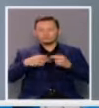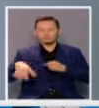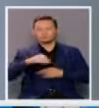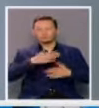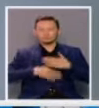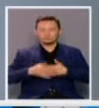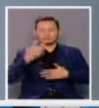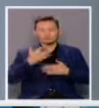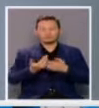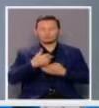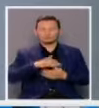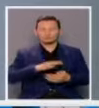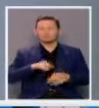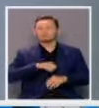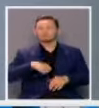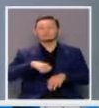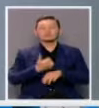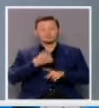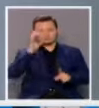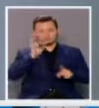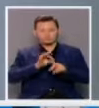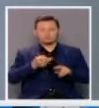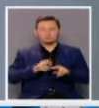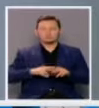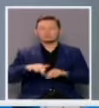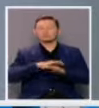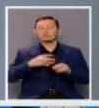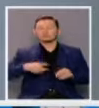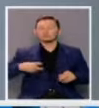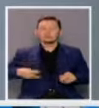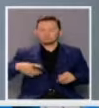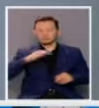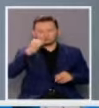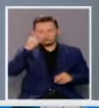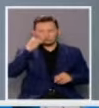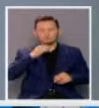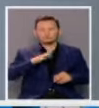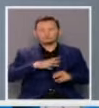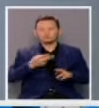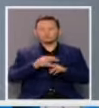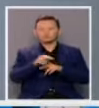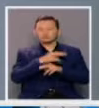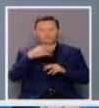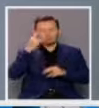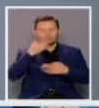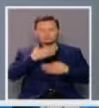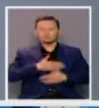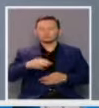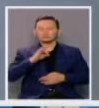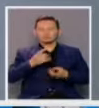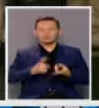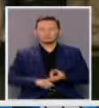равнодушными гостей главное же цель мероприятия пропаганда героизма наших дедов воспитание патриотическом духе подрастающую